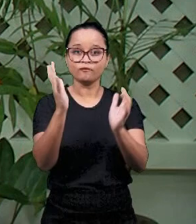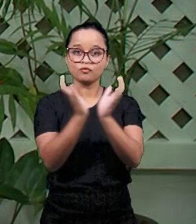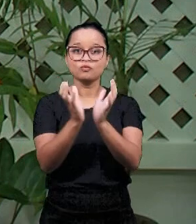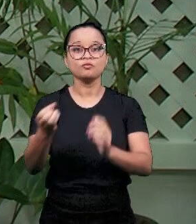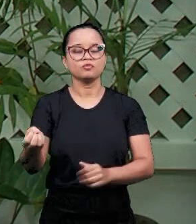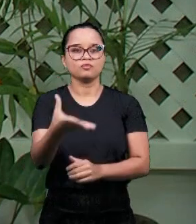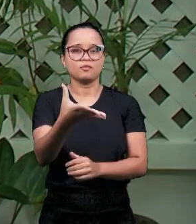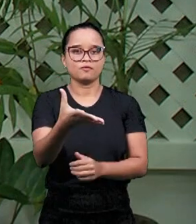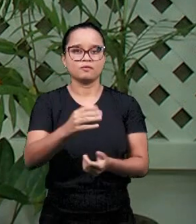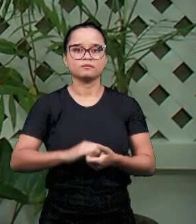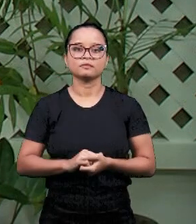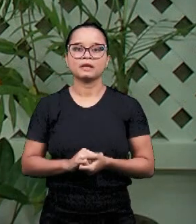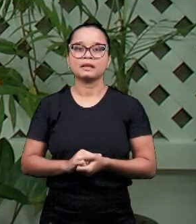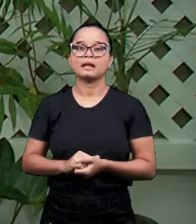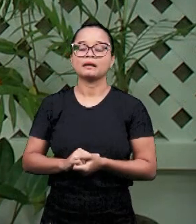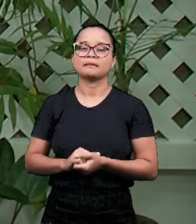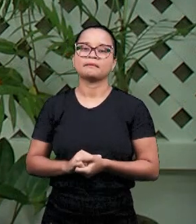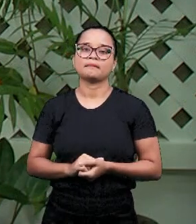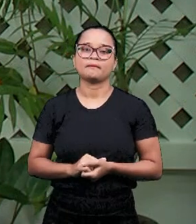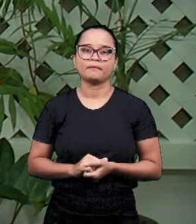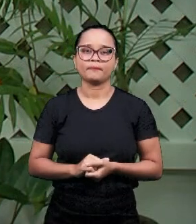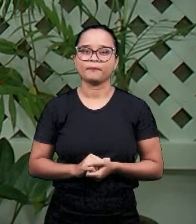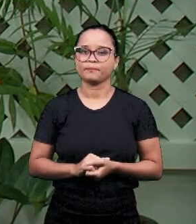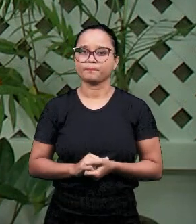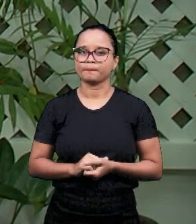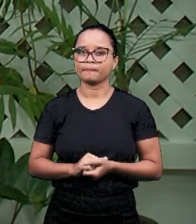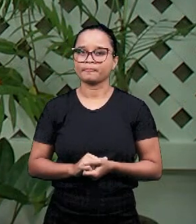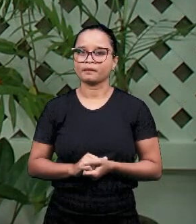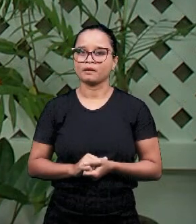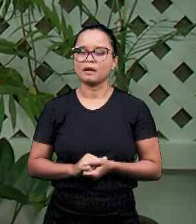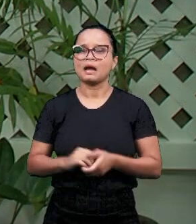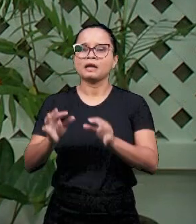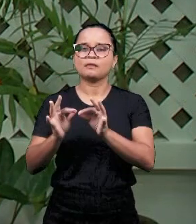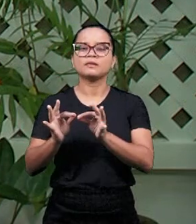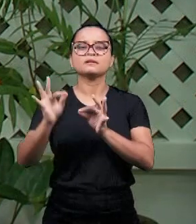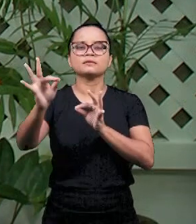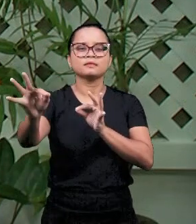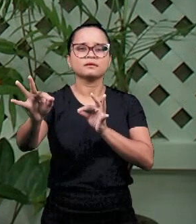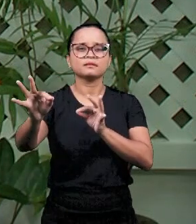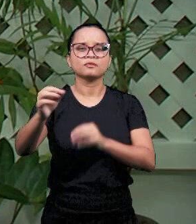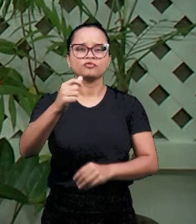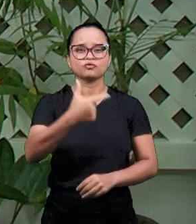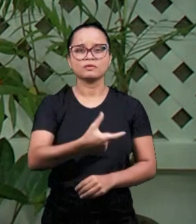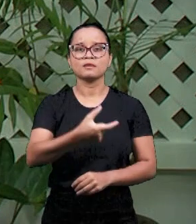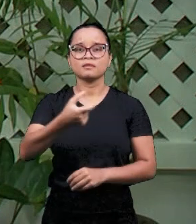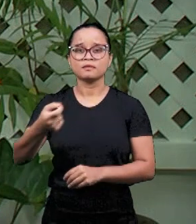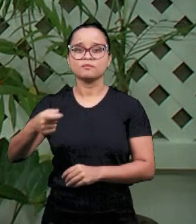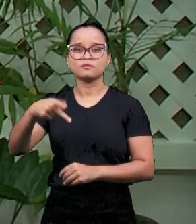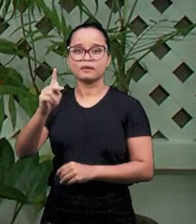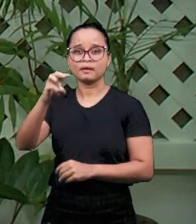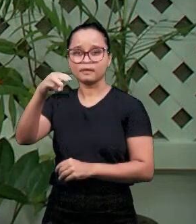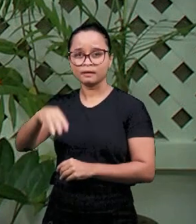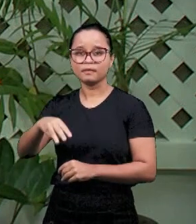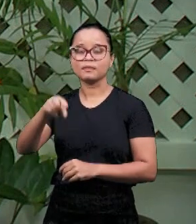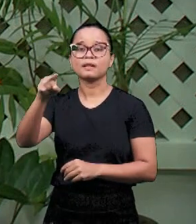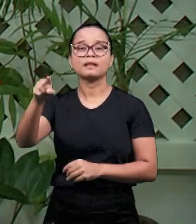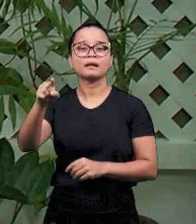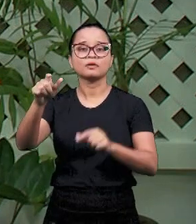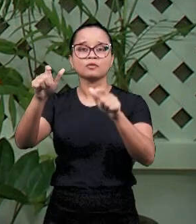dans Bataille et Coimbra, à 220 km de Lisbonne. Le pasteur Alexandre qui est là, c'est le